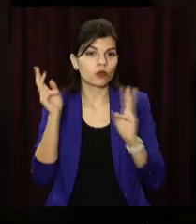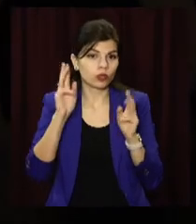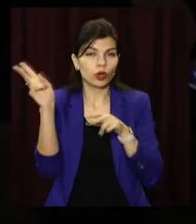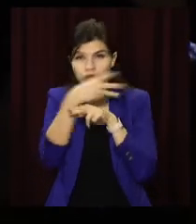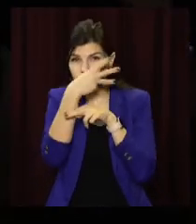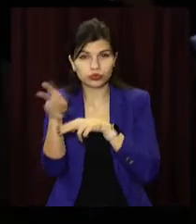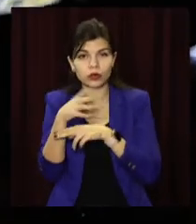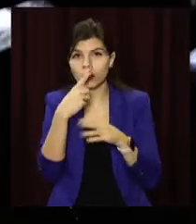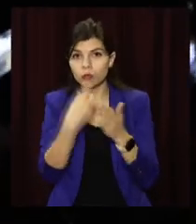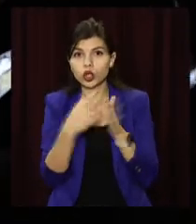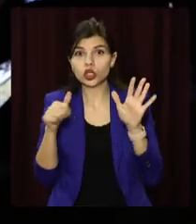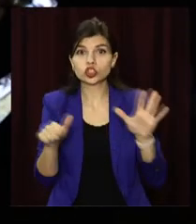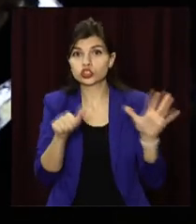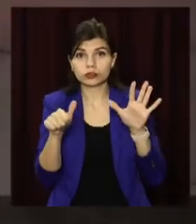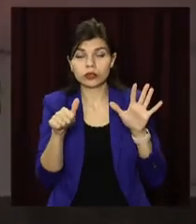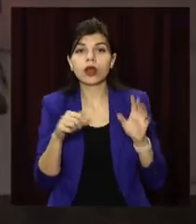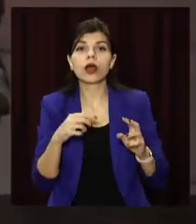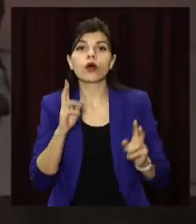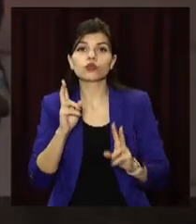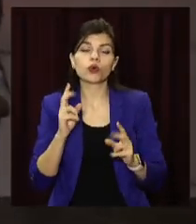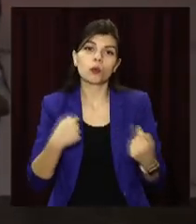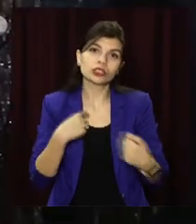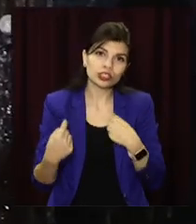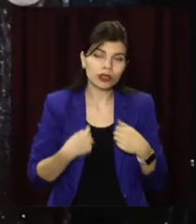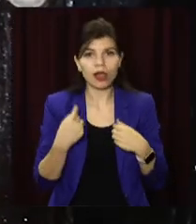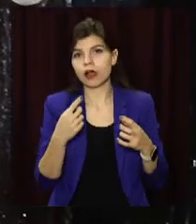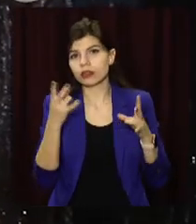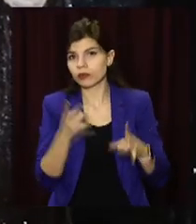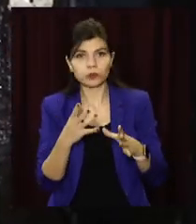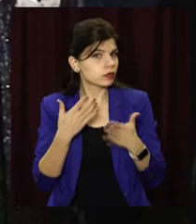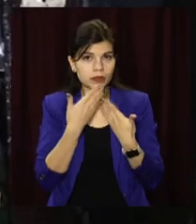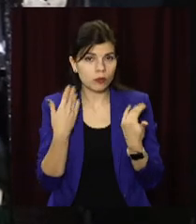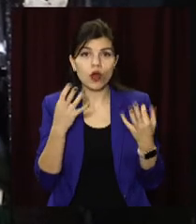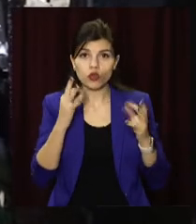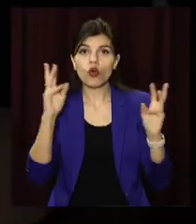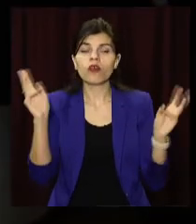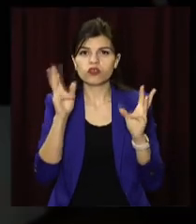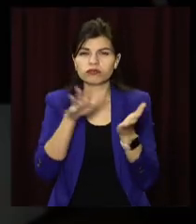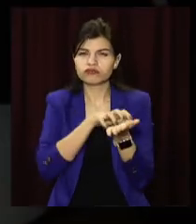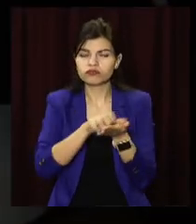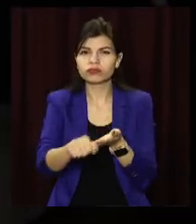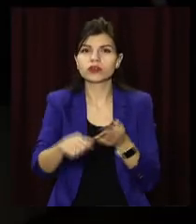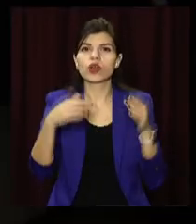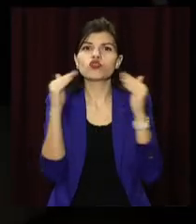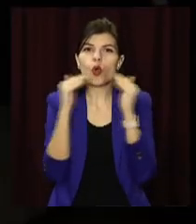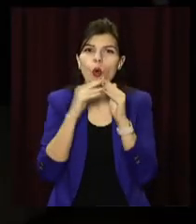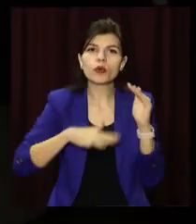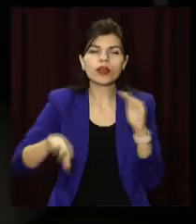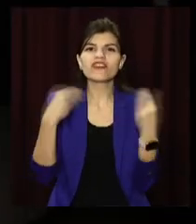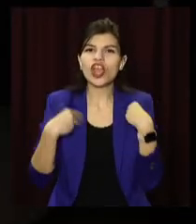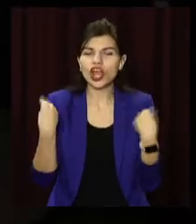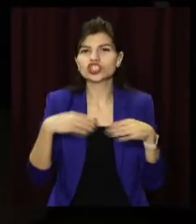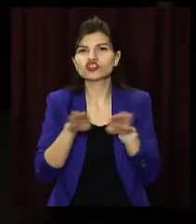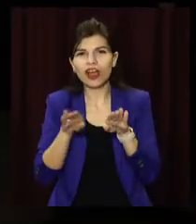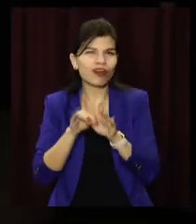Полум'я приборкували понад 6 годин. Загиблих та постраждалих на пожежі не було. Але вогонь знищив меблі, техніку, домашні речі та пошкодив